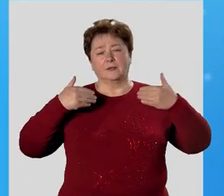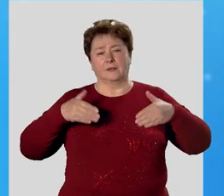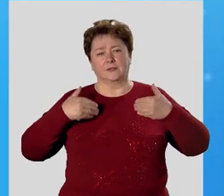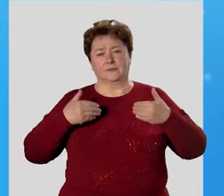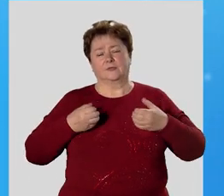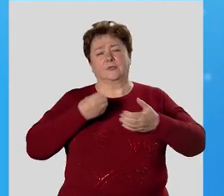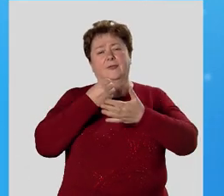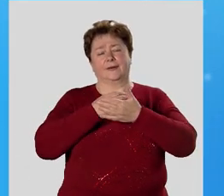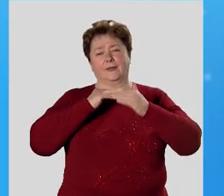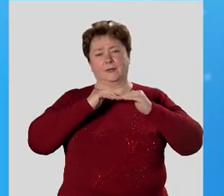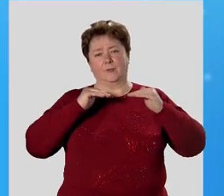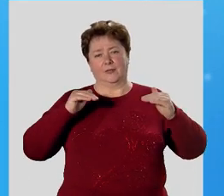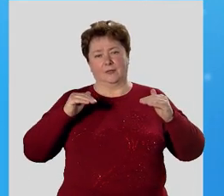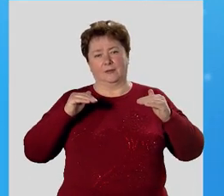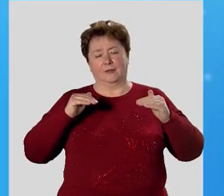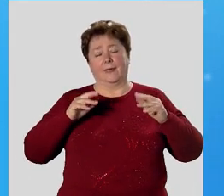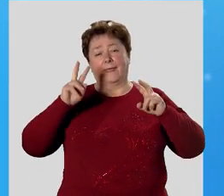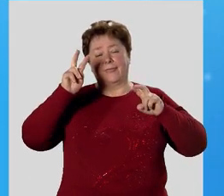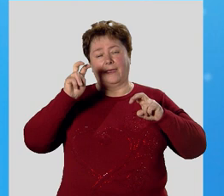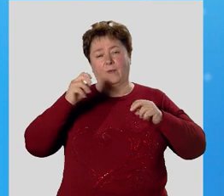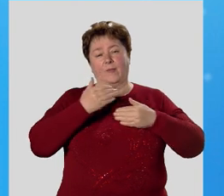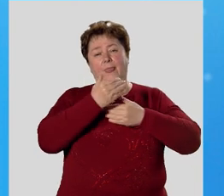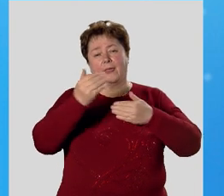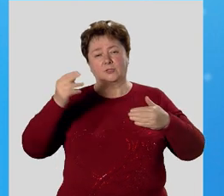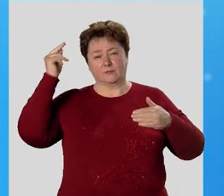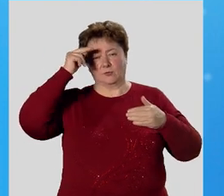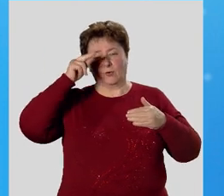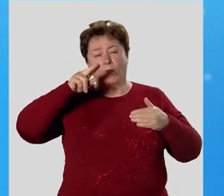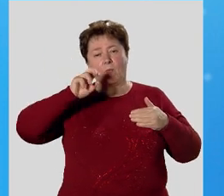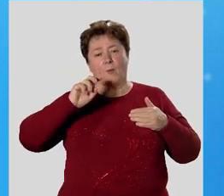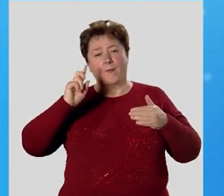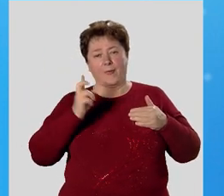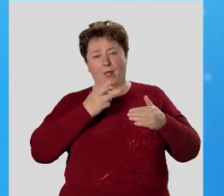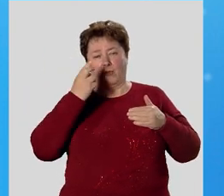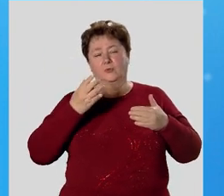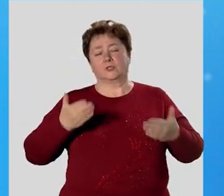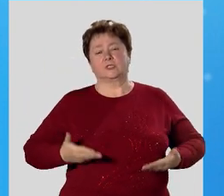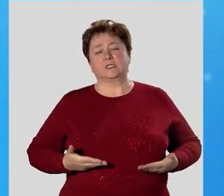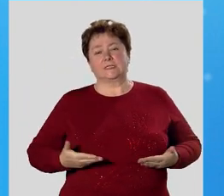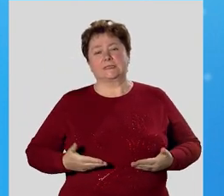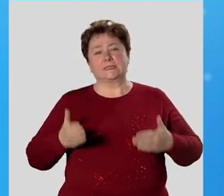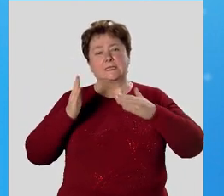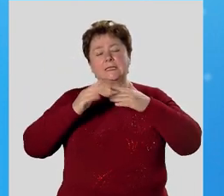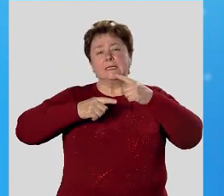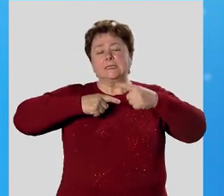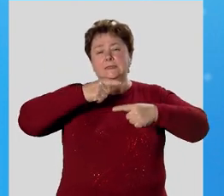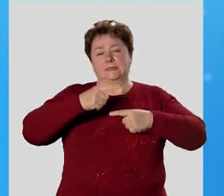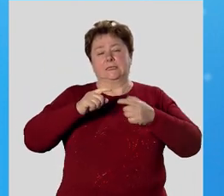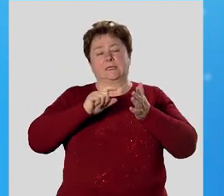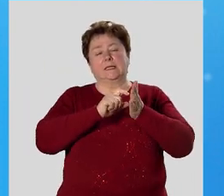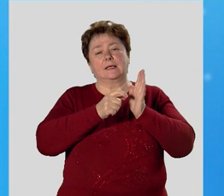Здравствуйте, дорогие ребята! Тема нашего урока по биологии – жизненный цикл